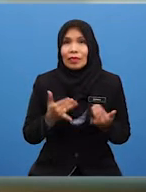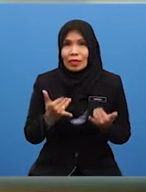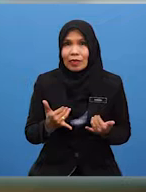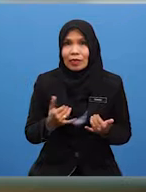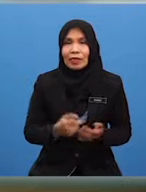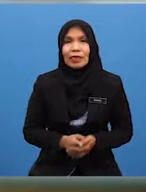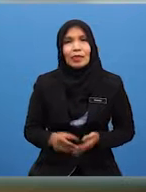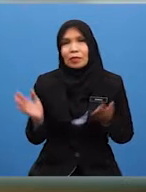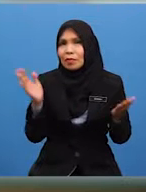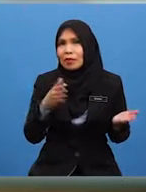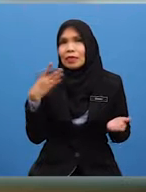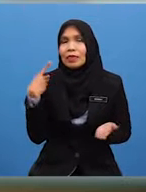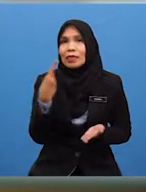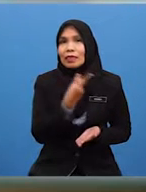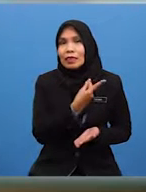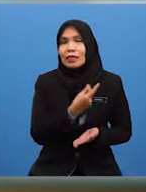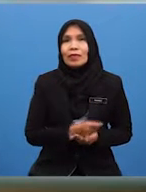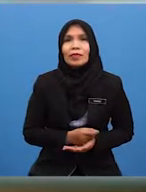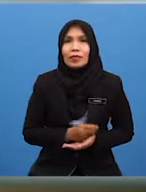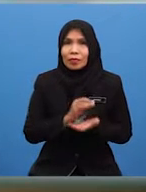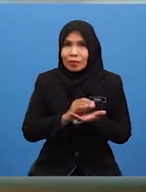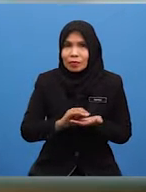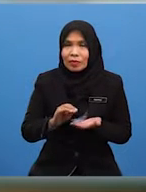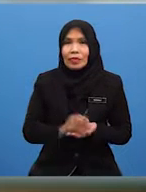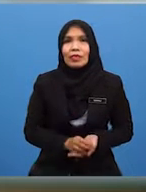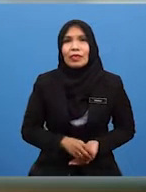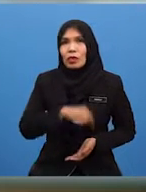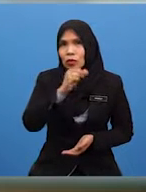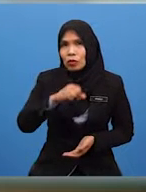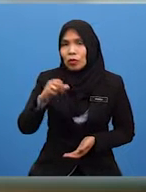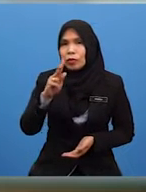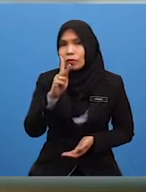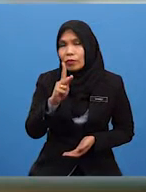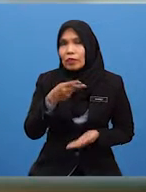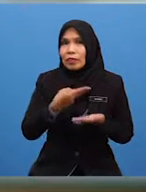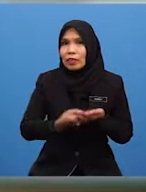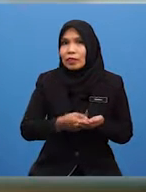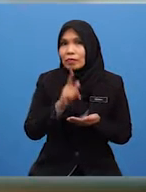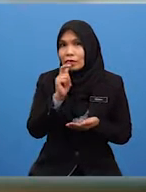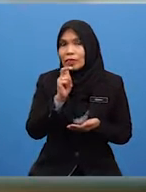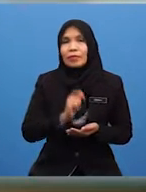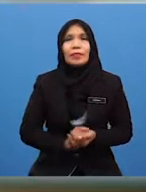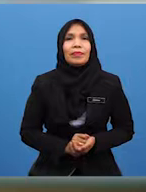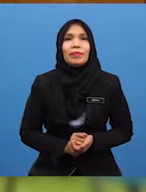Sekarang, mari kita braille huruf K sehingga T.